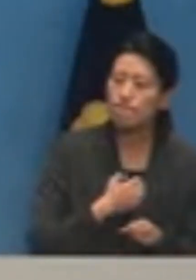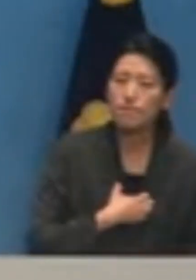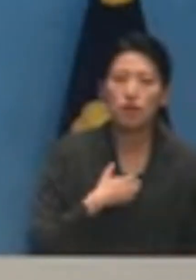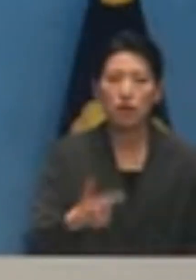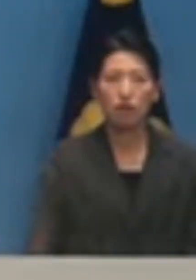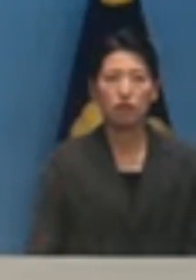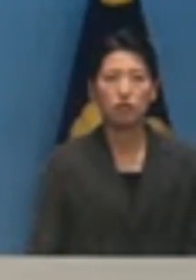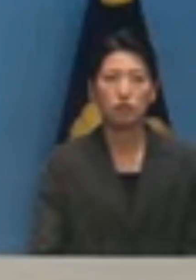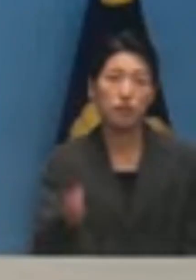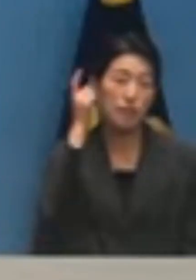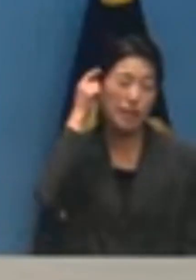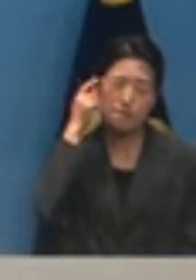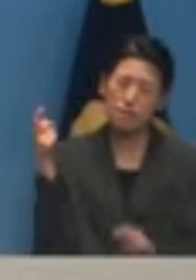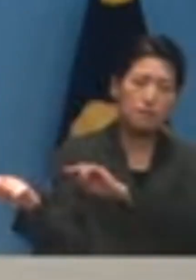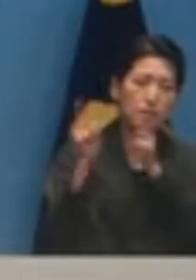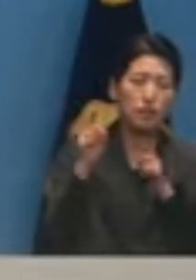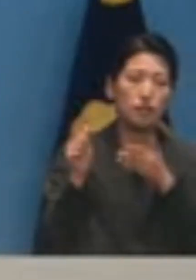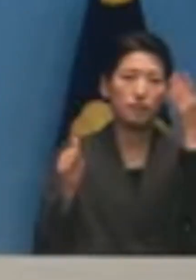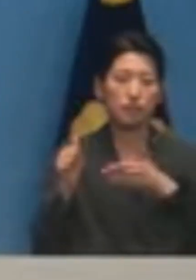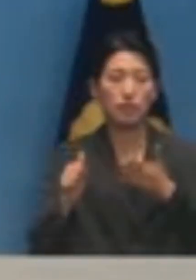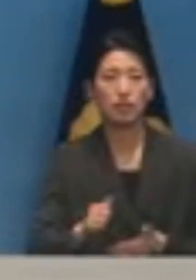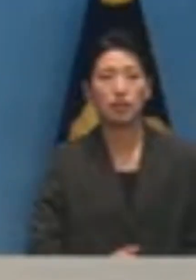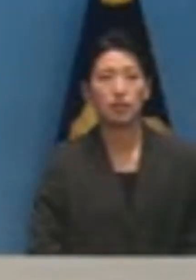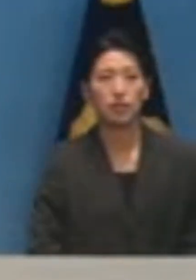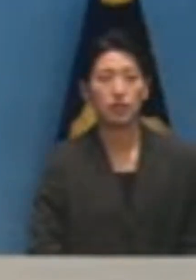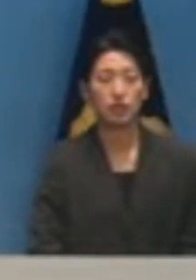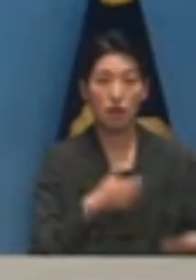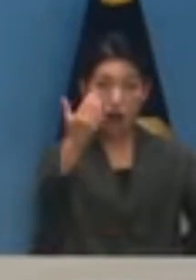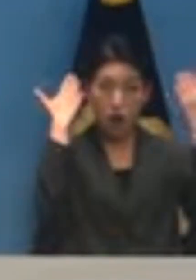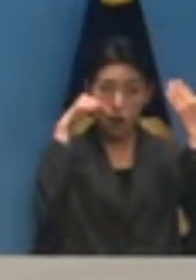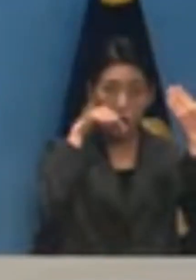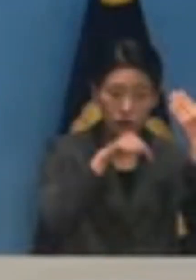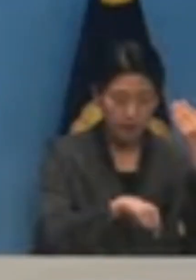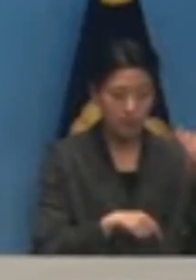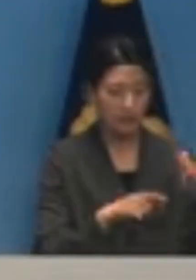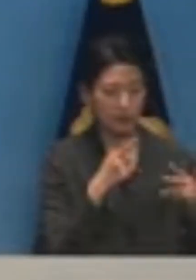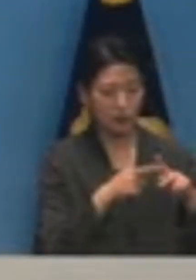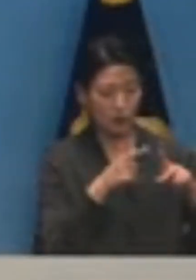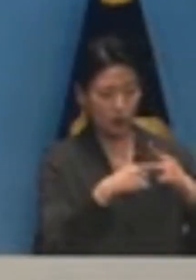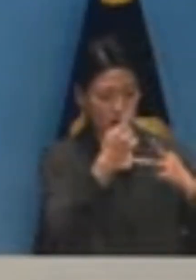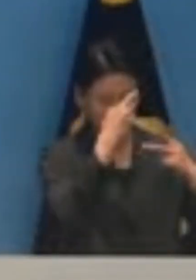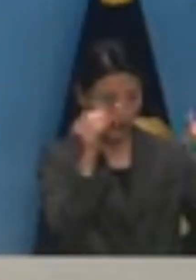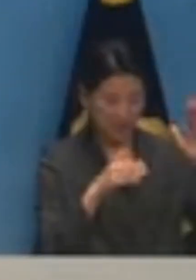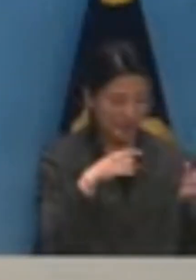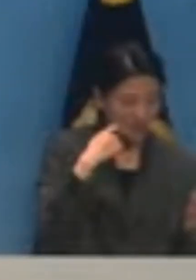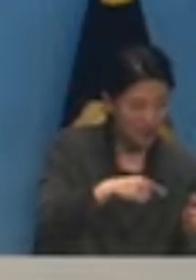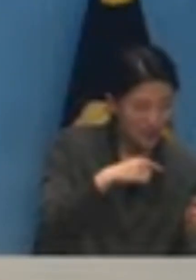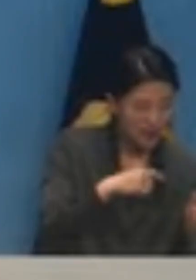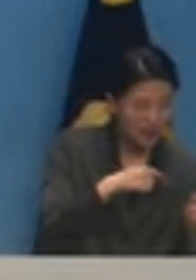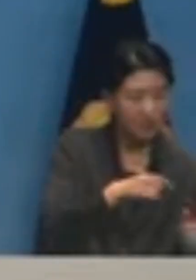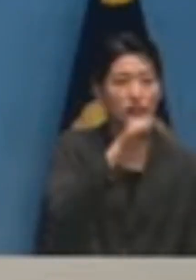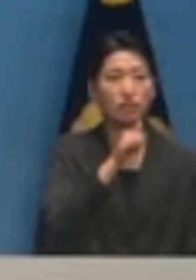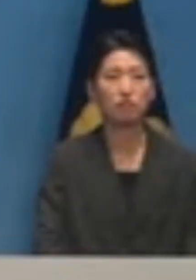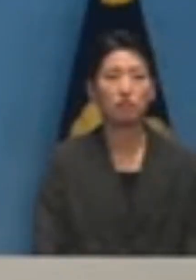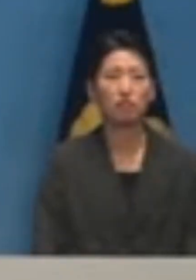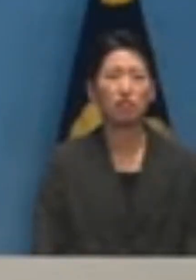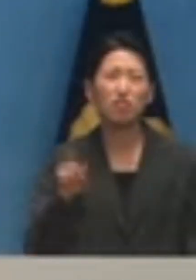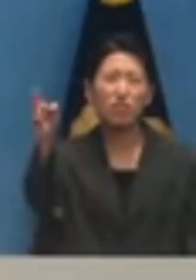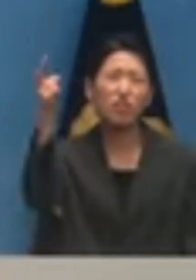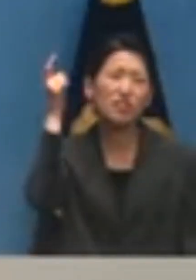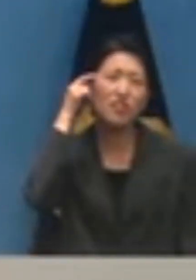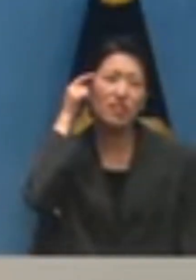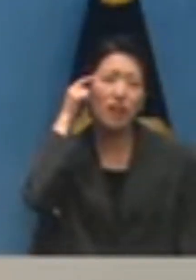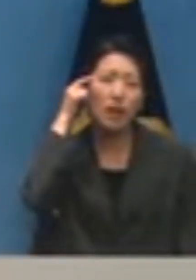정신 차리십시오, 이재명 후보. 학교는 아이들이 배우는 곳이지 당신과 전교조의 이념을